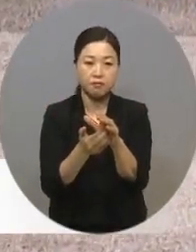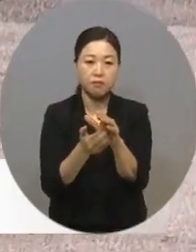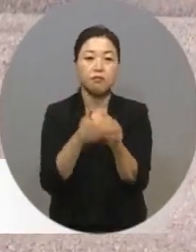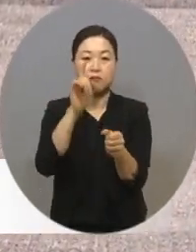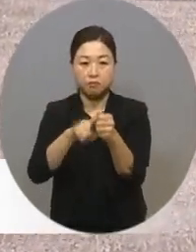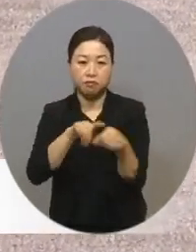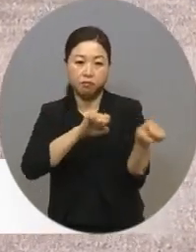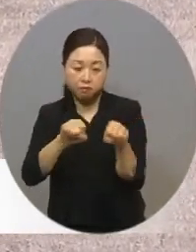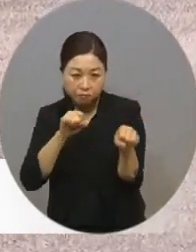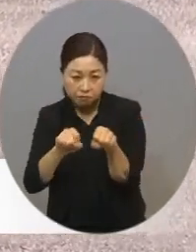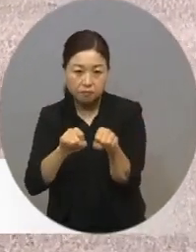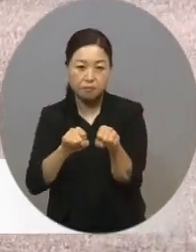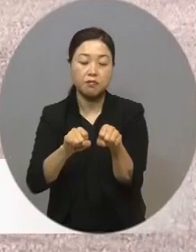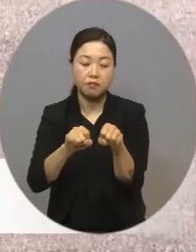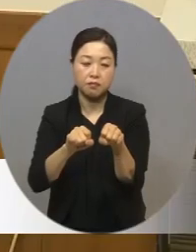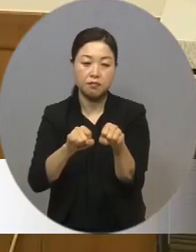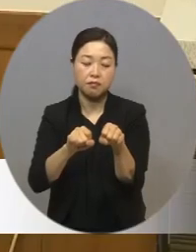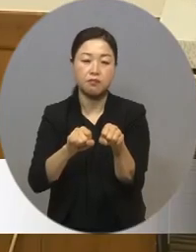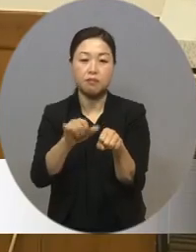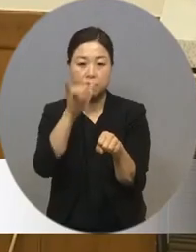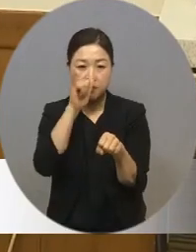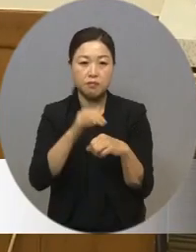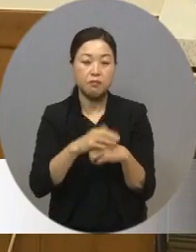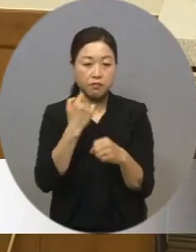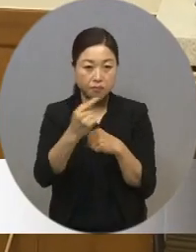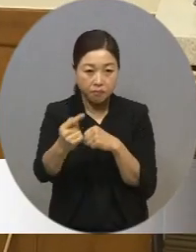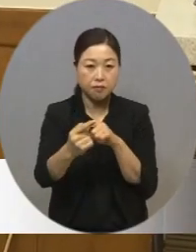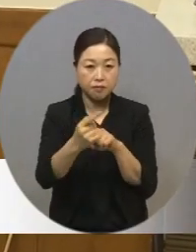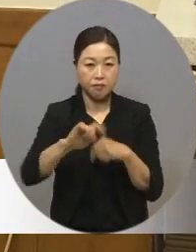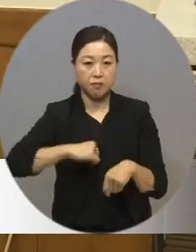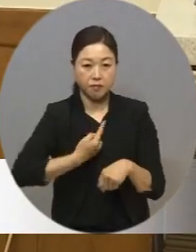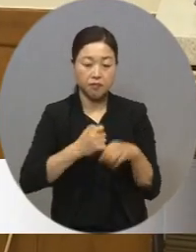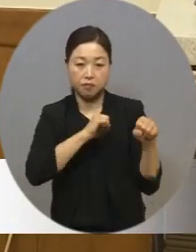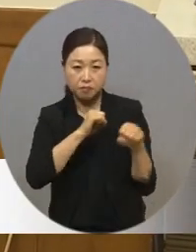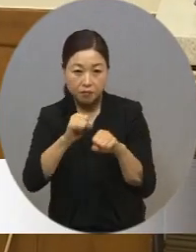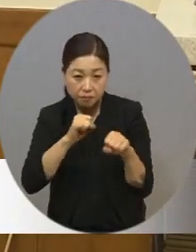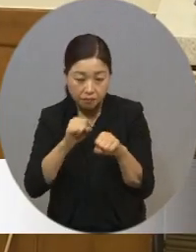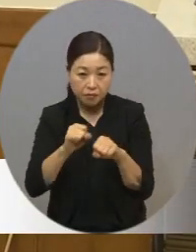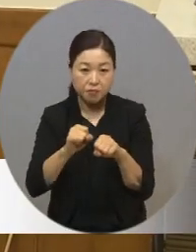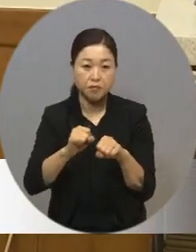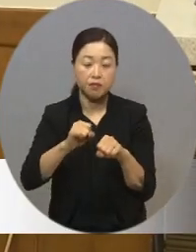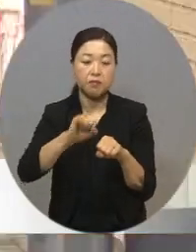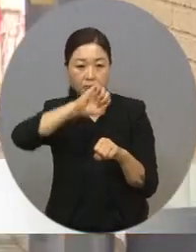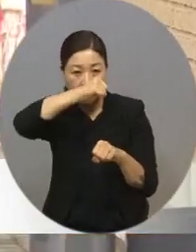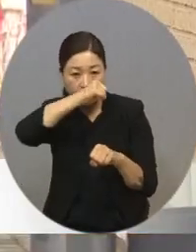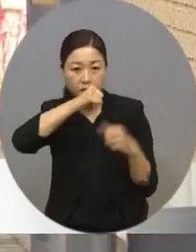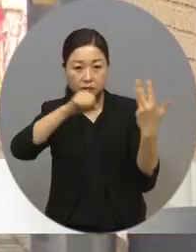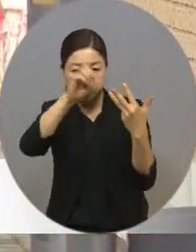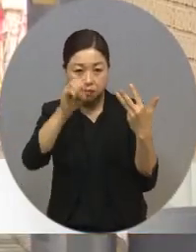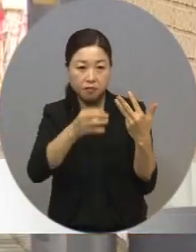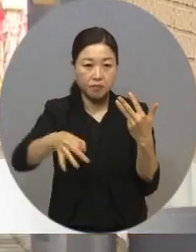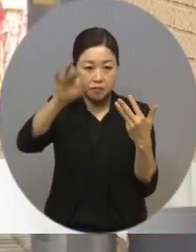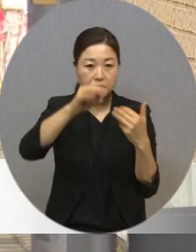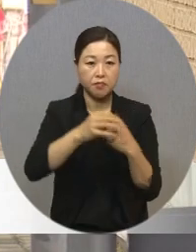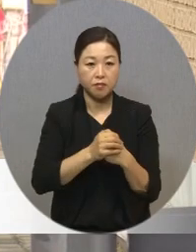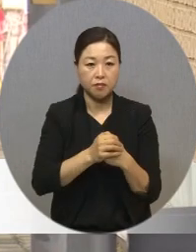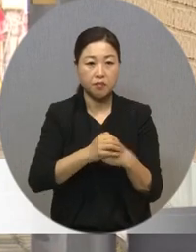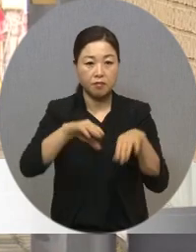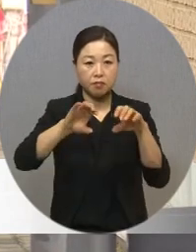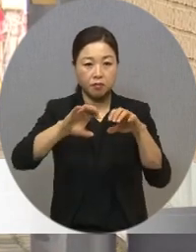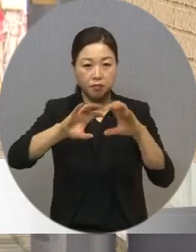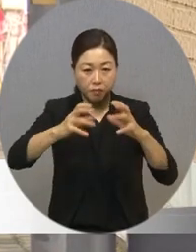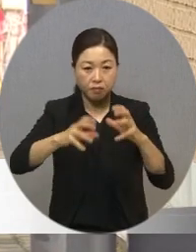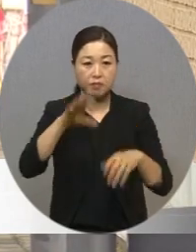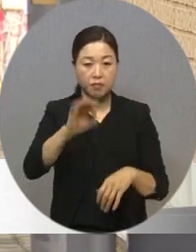있습니다 내년에는 이러한 기조로 인해 자활 예산이 약 88% 정도 인상되고 국비 7,200억